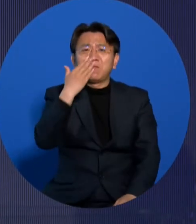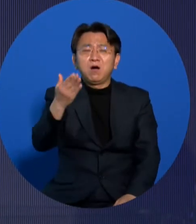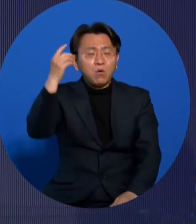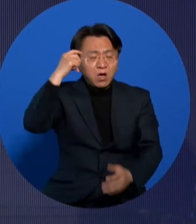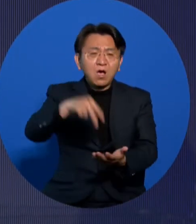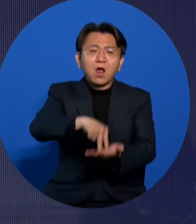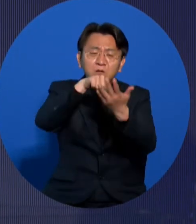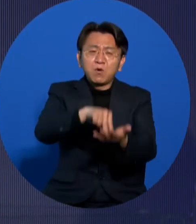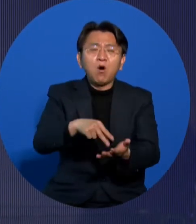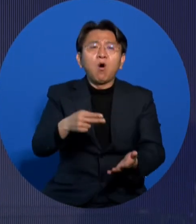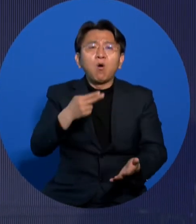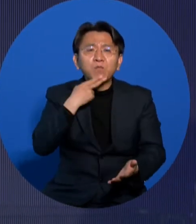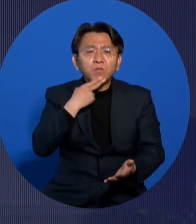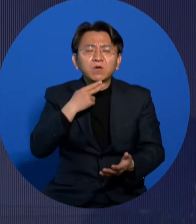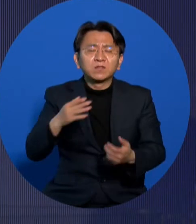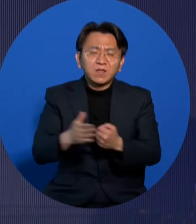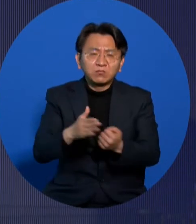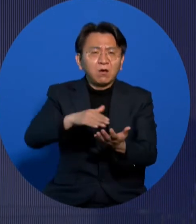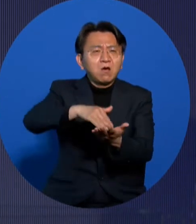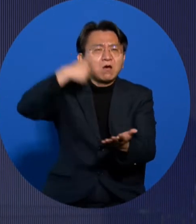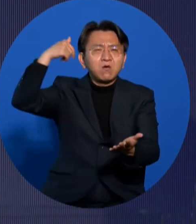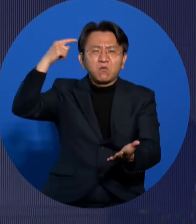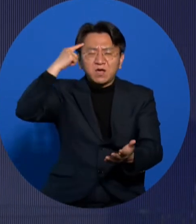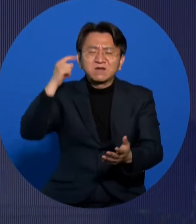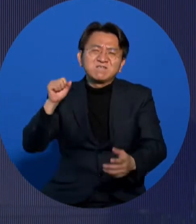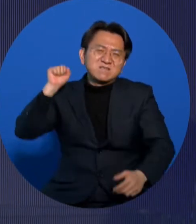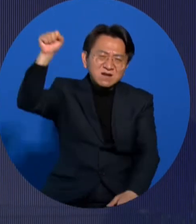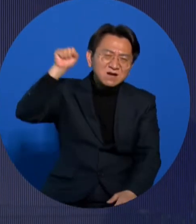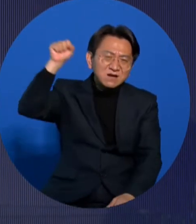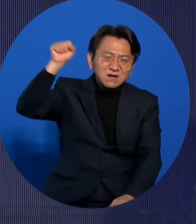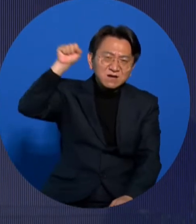투쟁 운동하면서 어떻게 보면은